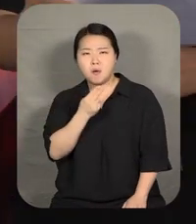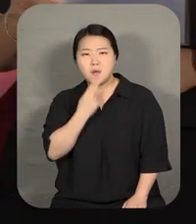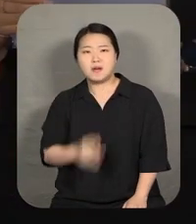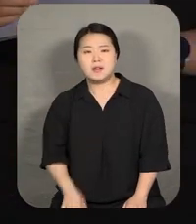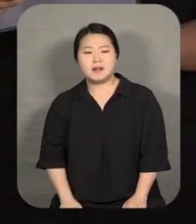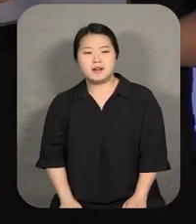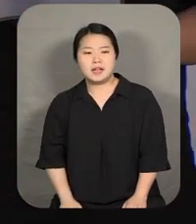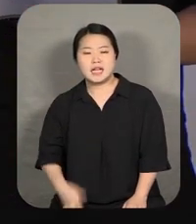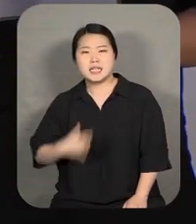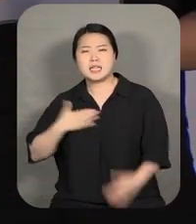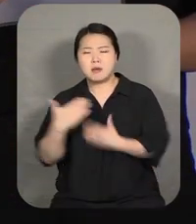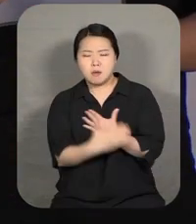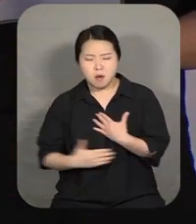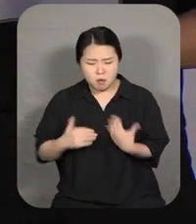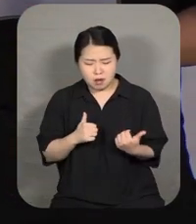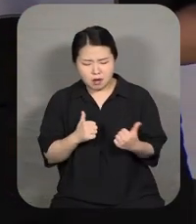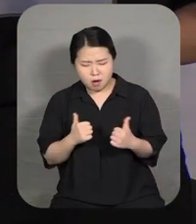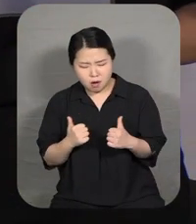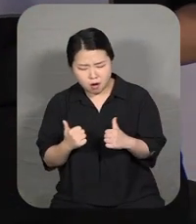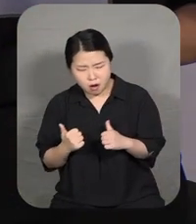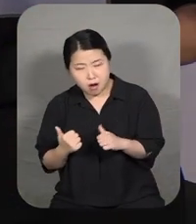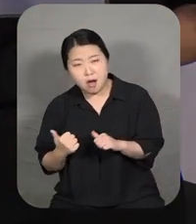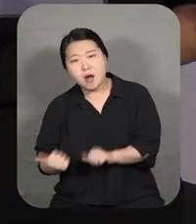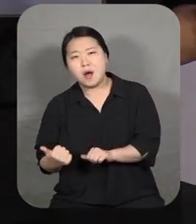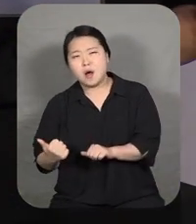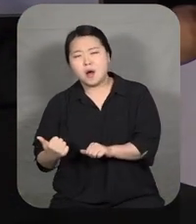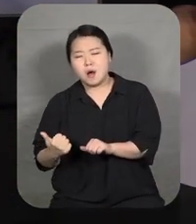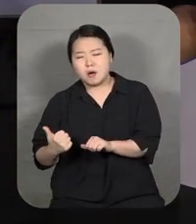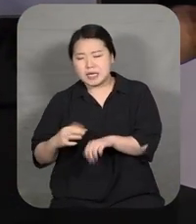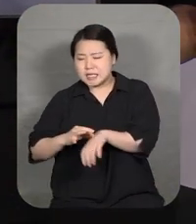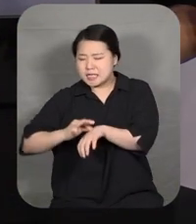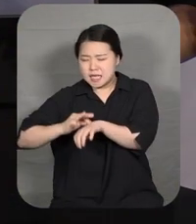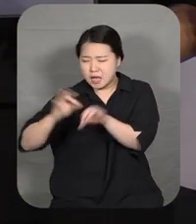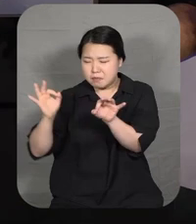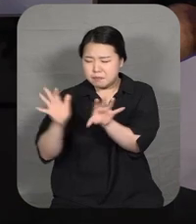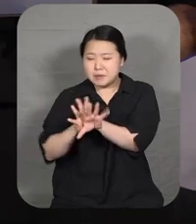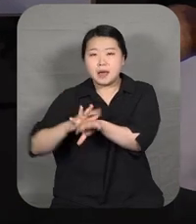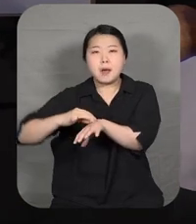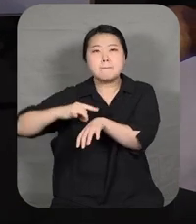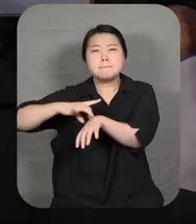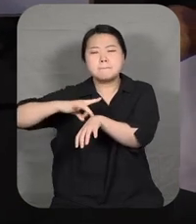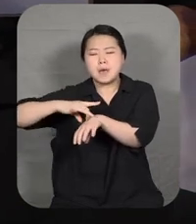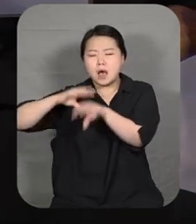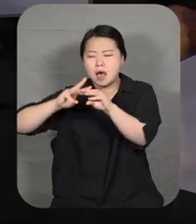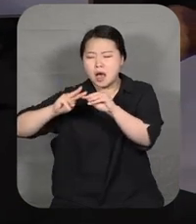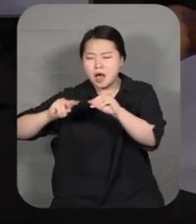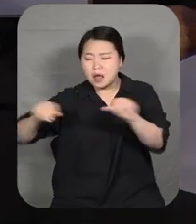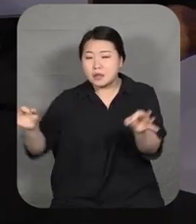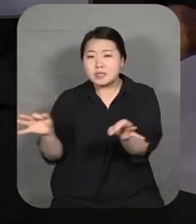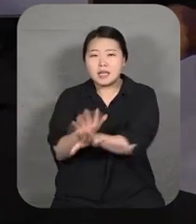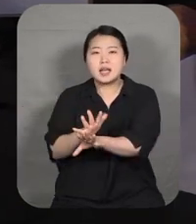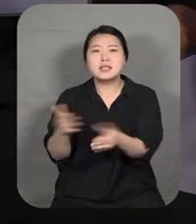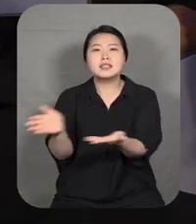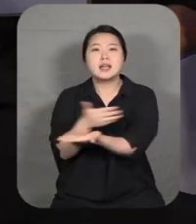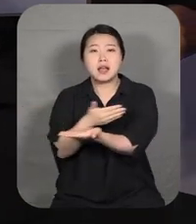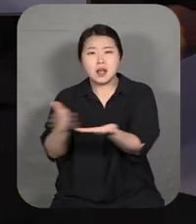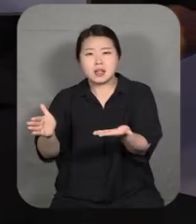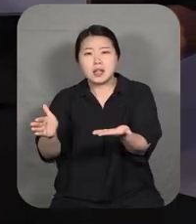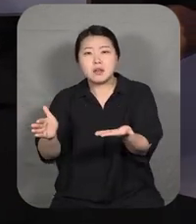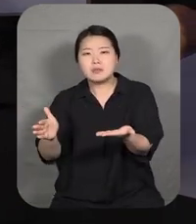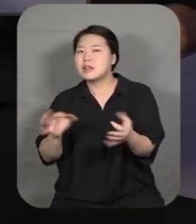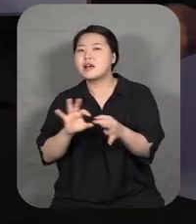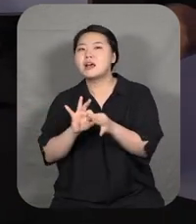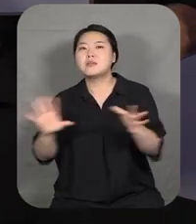이 몸이 죽고 죽어 백골조차 없을지라도 소원이 있다면 오직